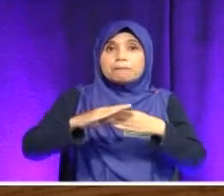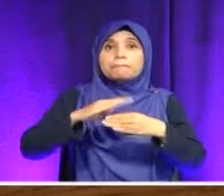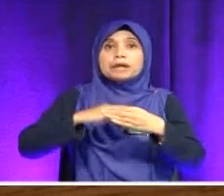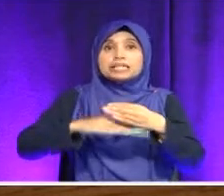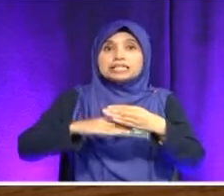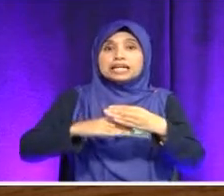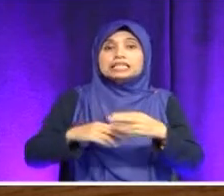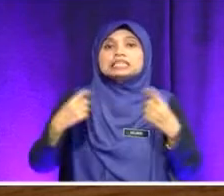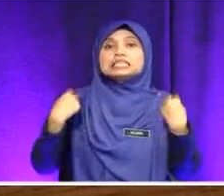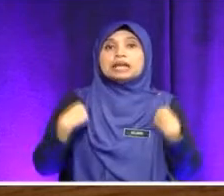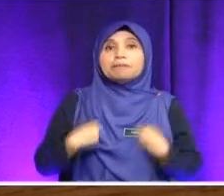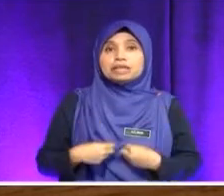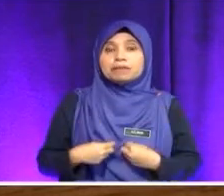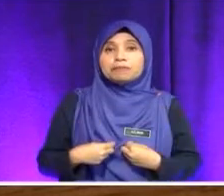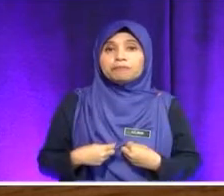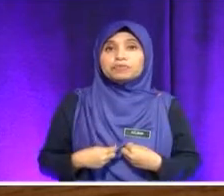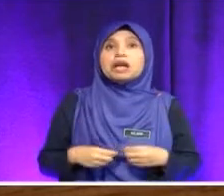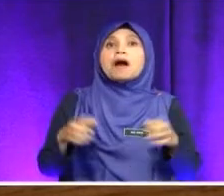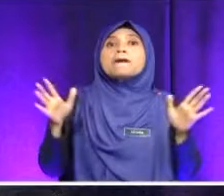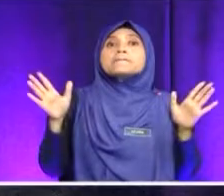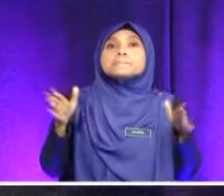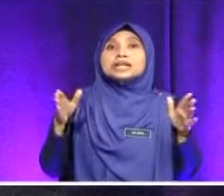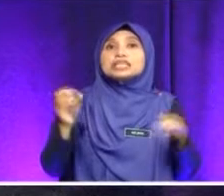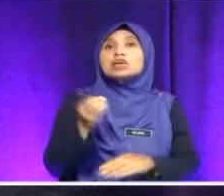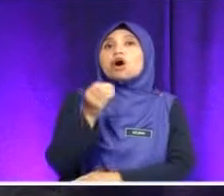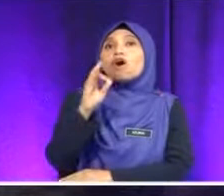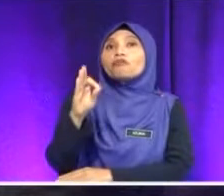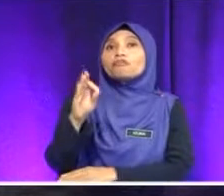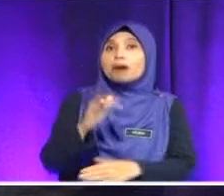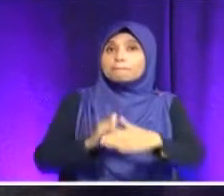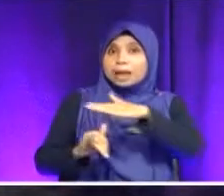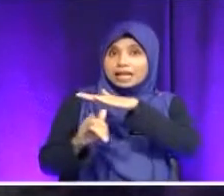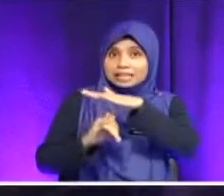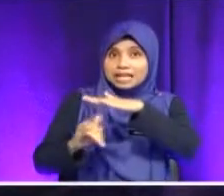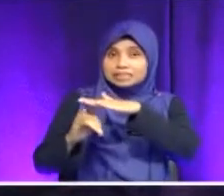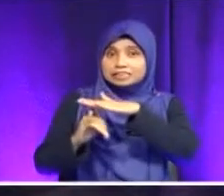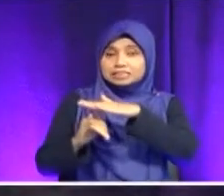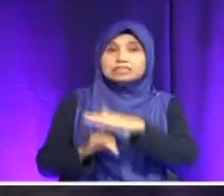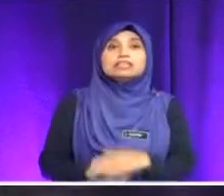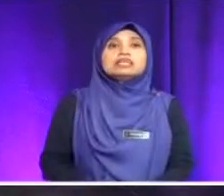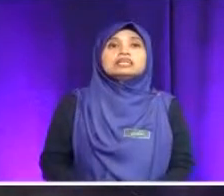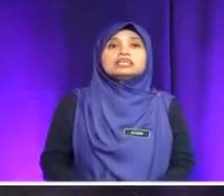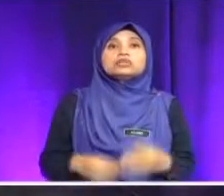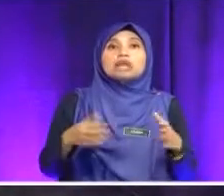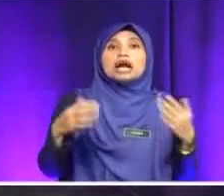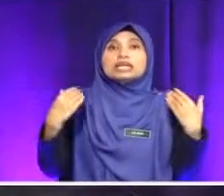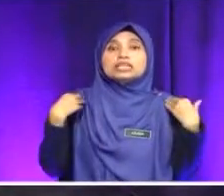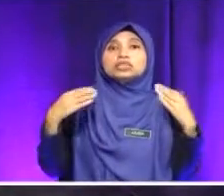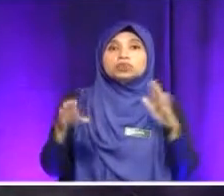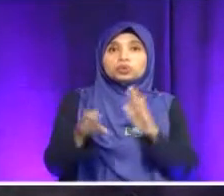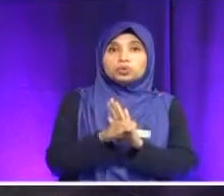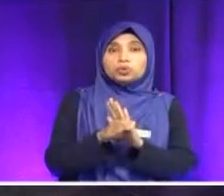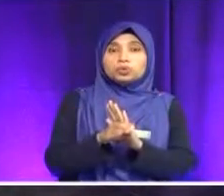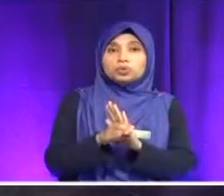berbentuk bet of Paradise jika kita tengok ke atas meja nih saya ada contoh oke